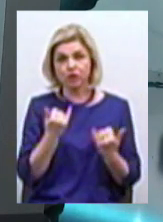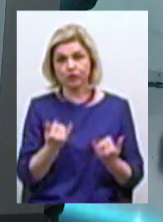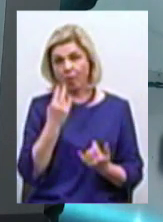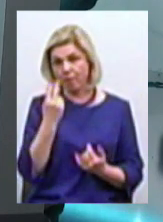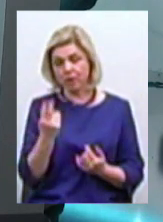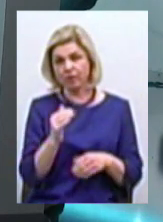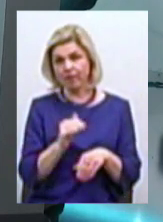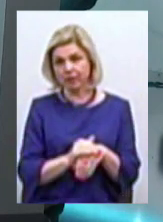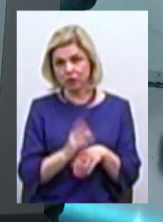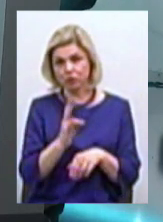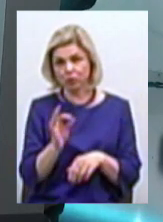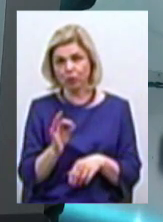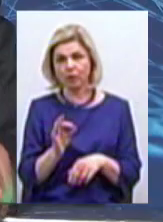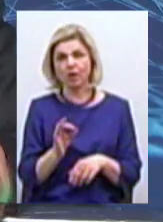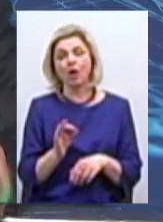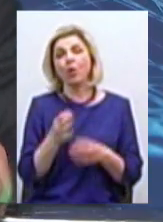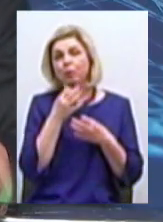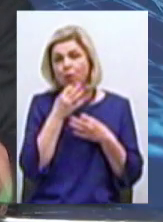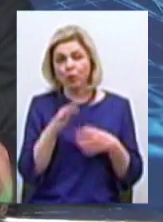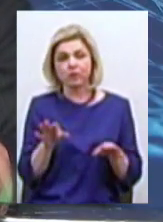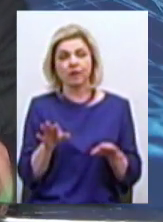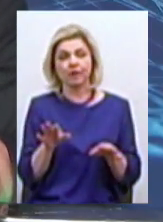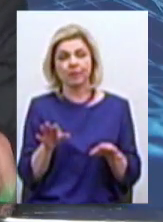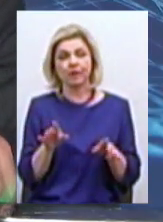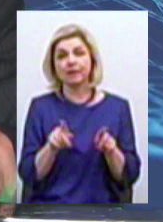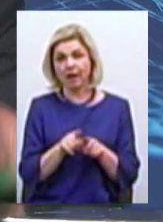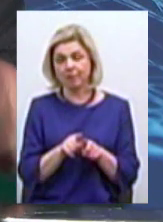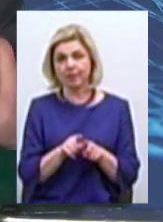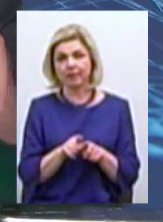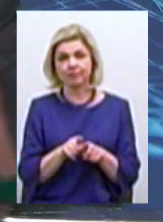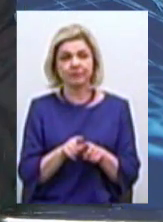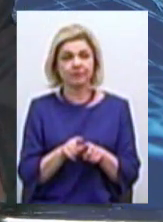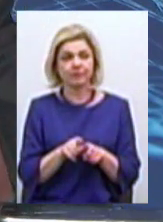що фактично будь-якими такими, знаєте, от